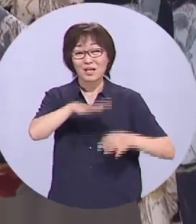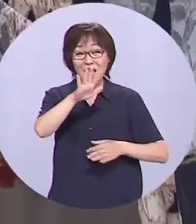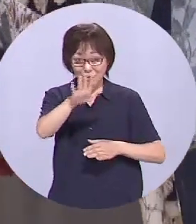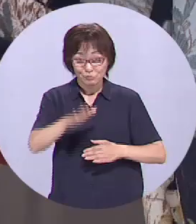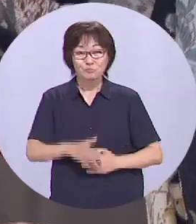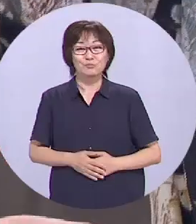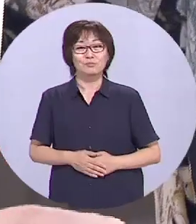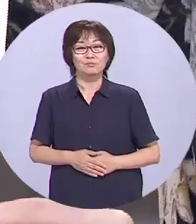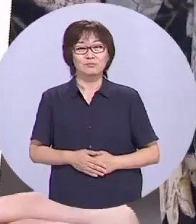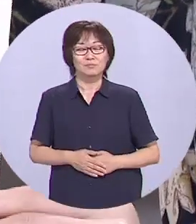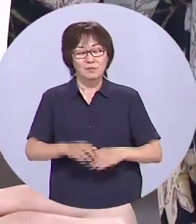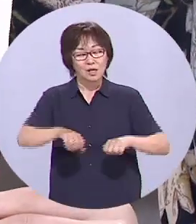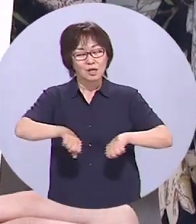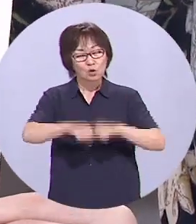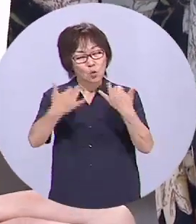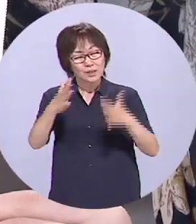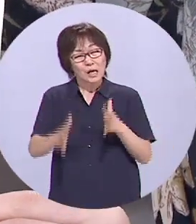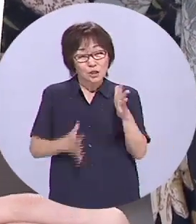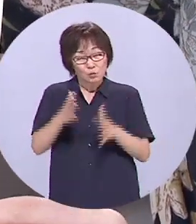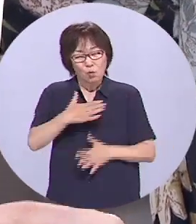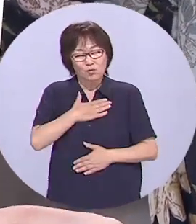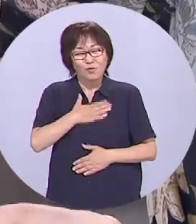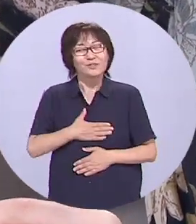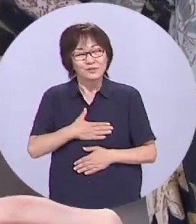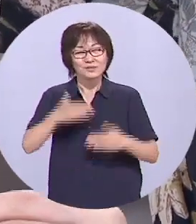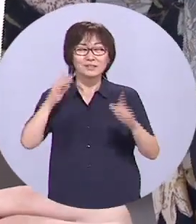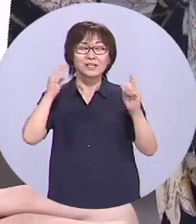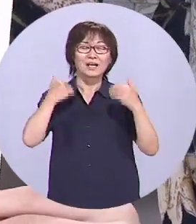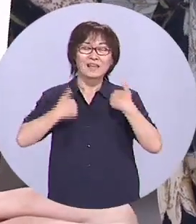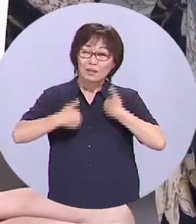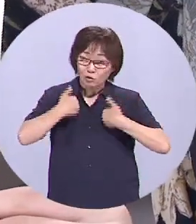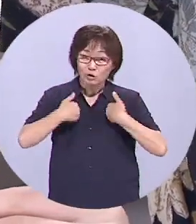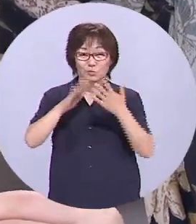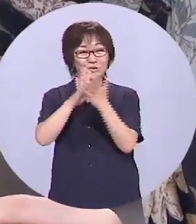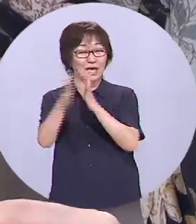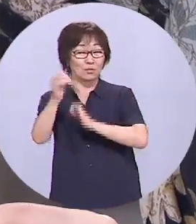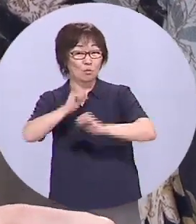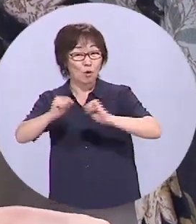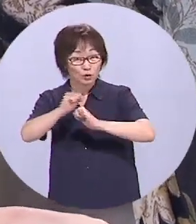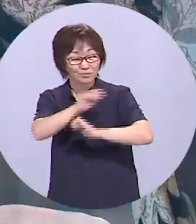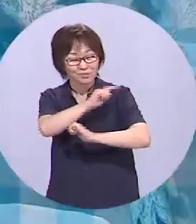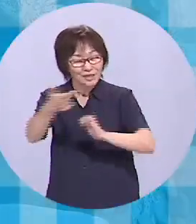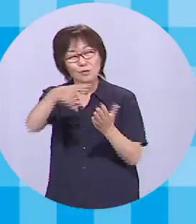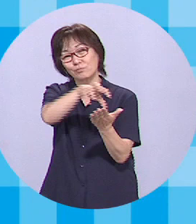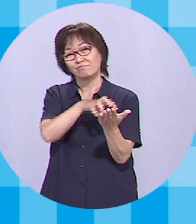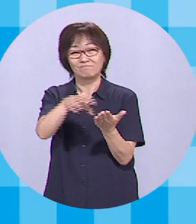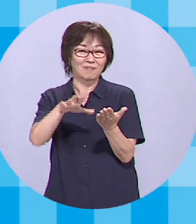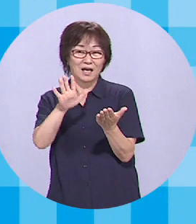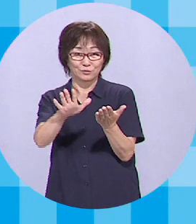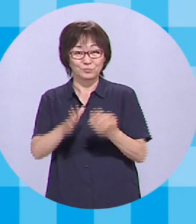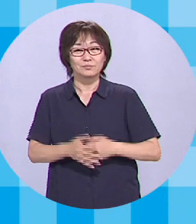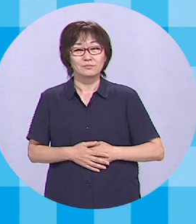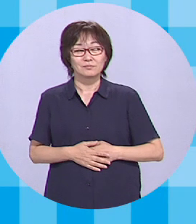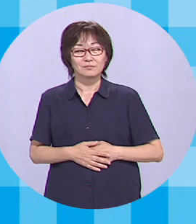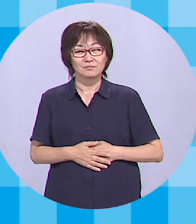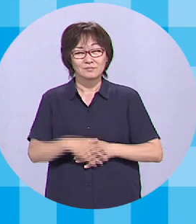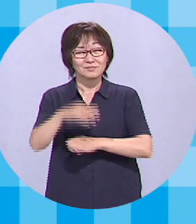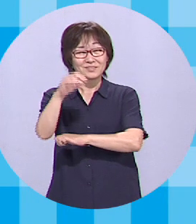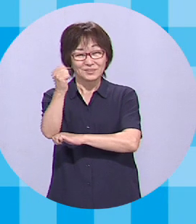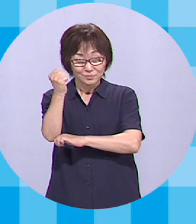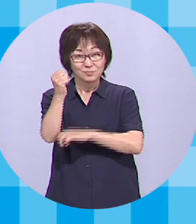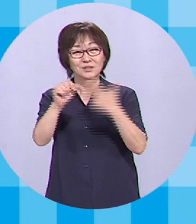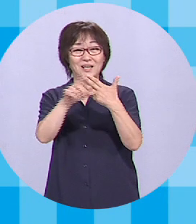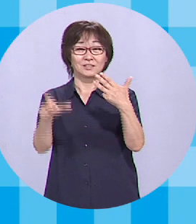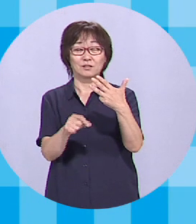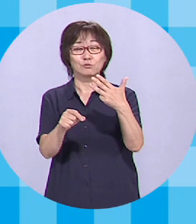。障害者スポーツを知って楽しむための県の取り組みなどを紹介しています。彩の国だより8月